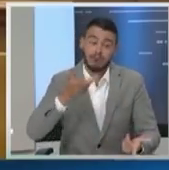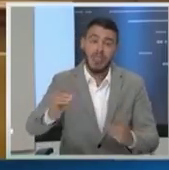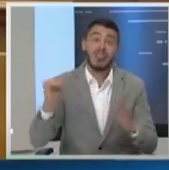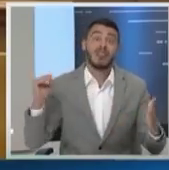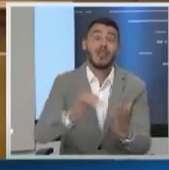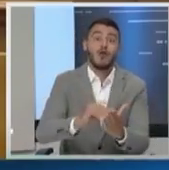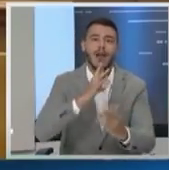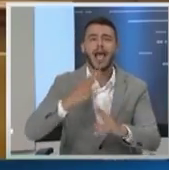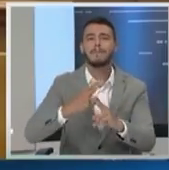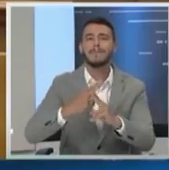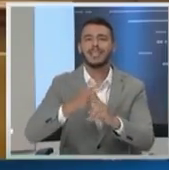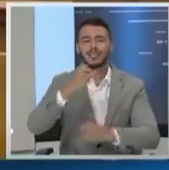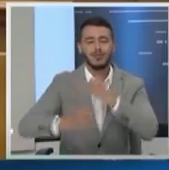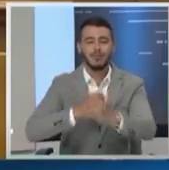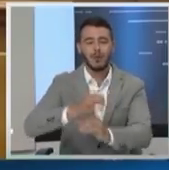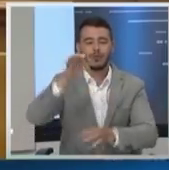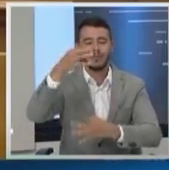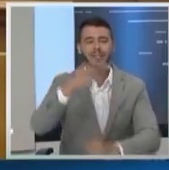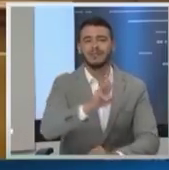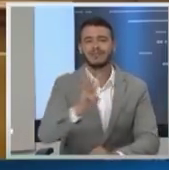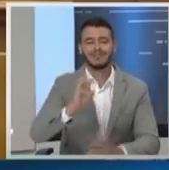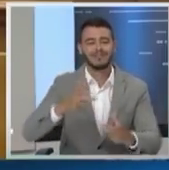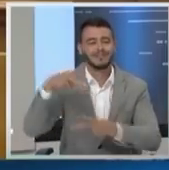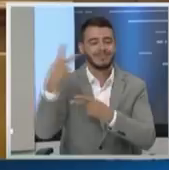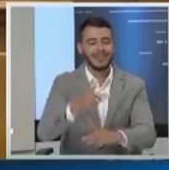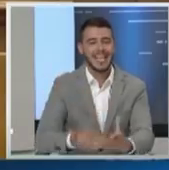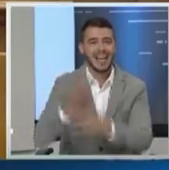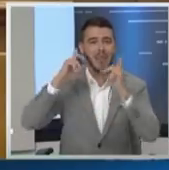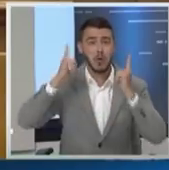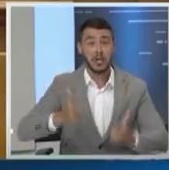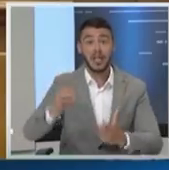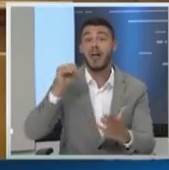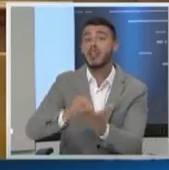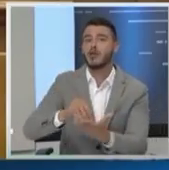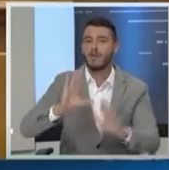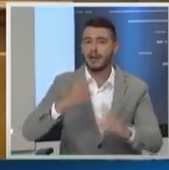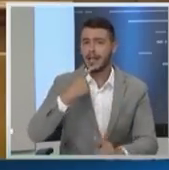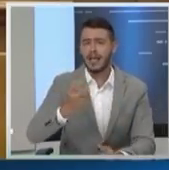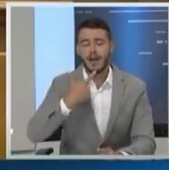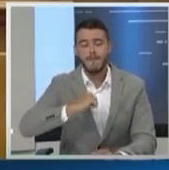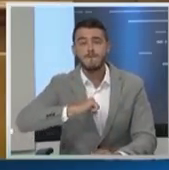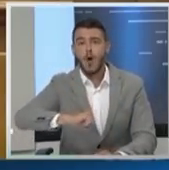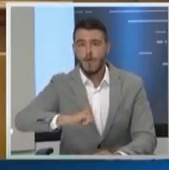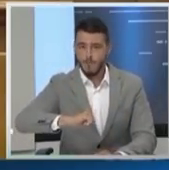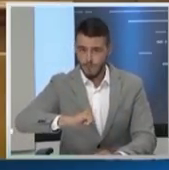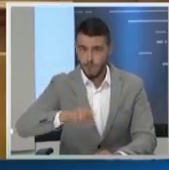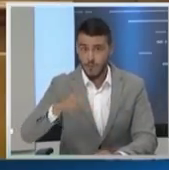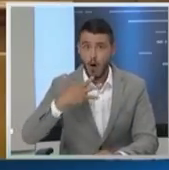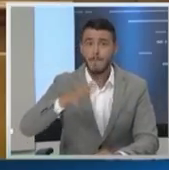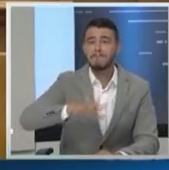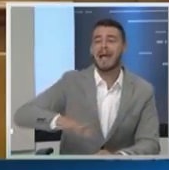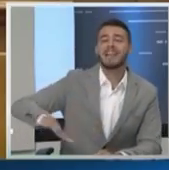επίσημο site, ότι μιλάτε για το εξής. Λέτε υπάρχει φόβος για περιφερειακές αναταραχές στην ελληνική